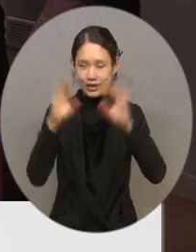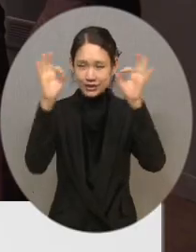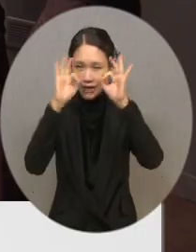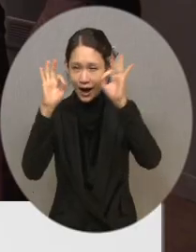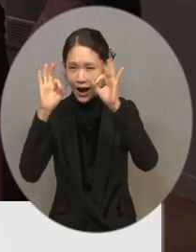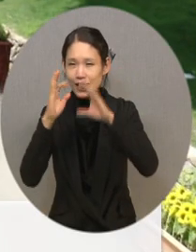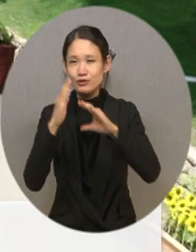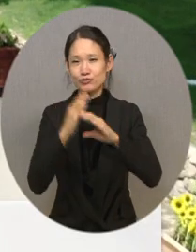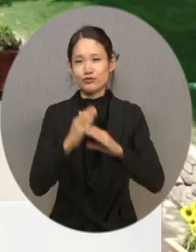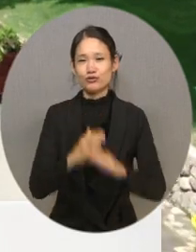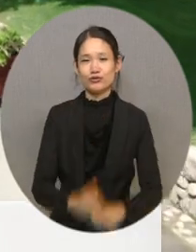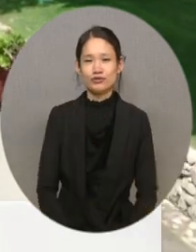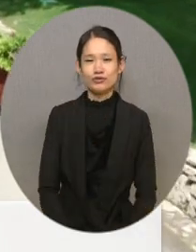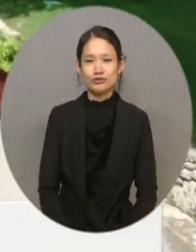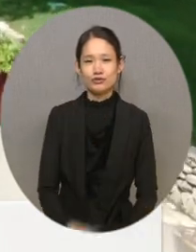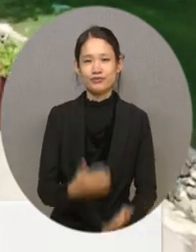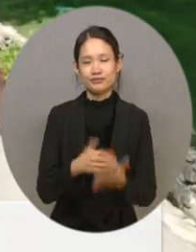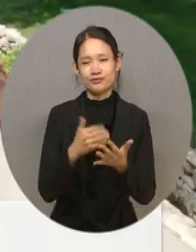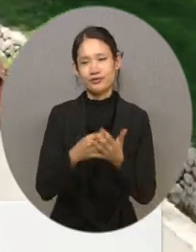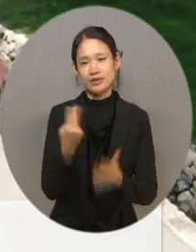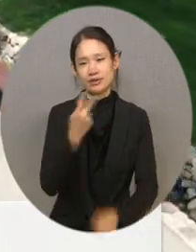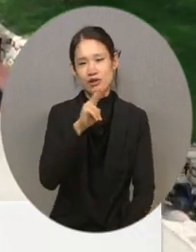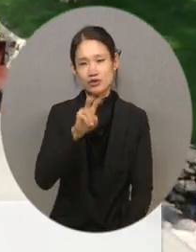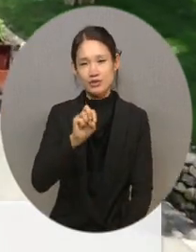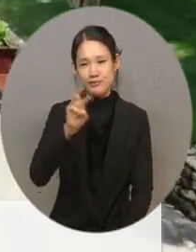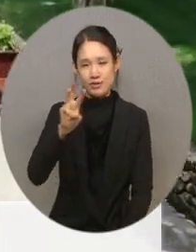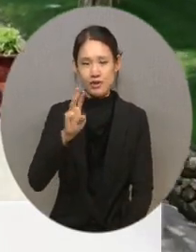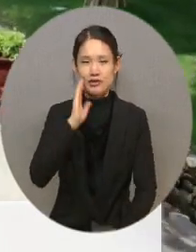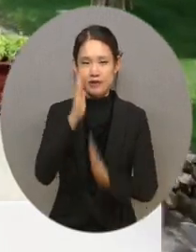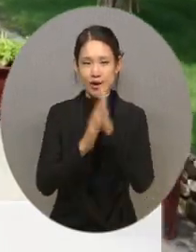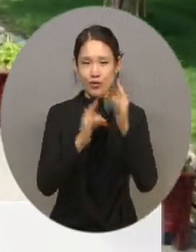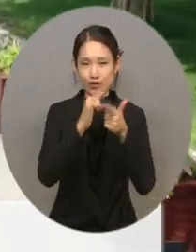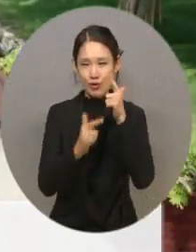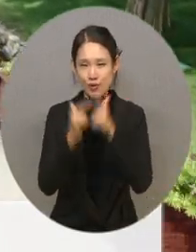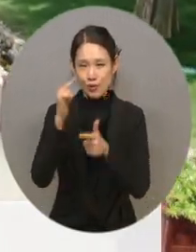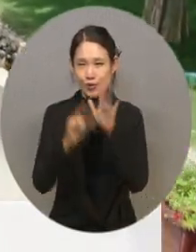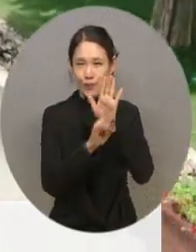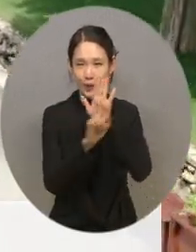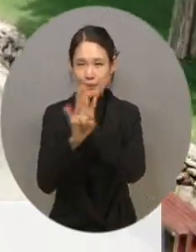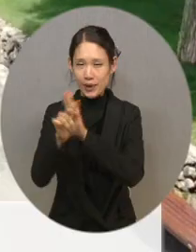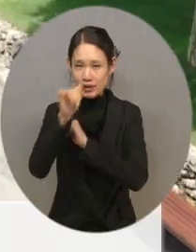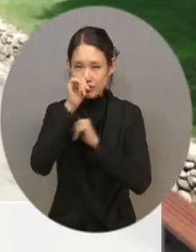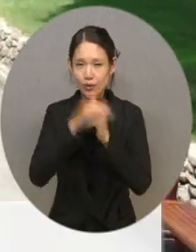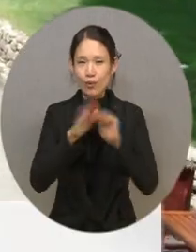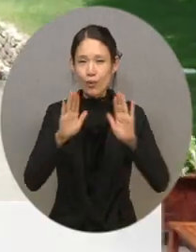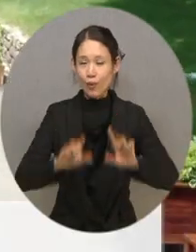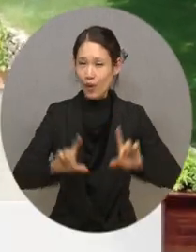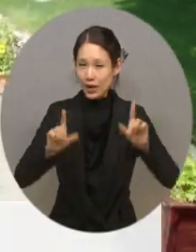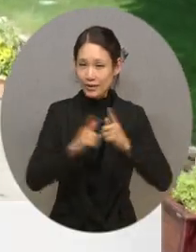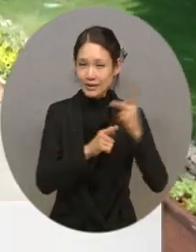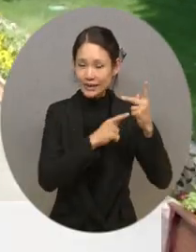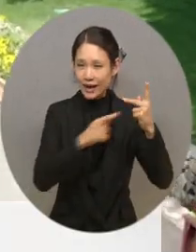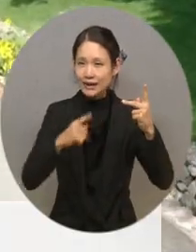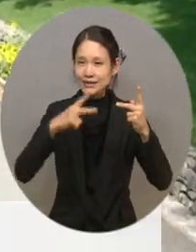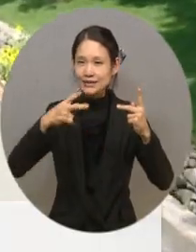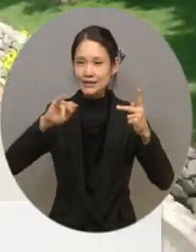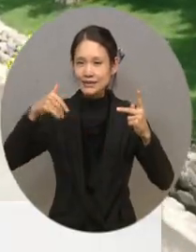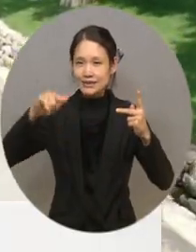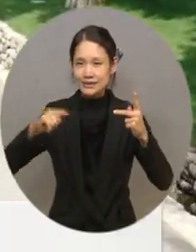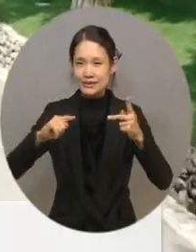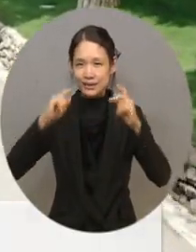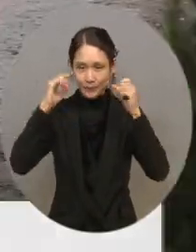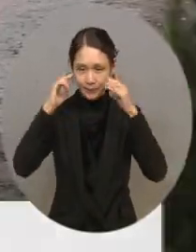모색했습니다. 지난 2023년이 정원 박람회의 해였다면 올해는 K-디즈니를 준비하는 시간이 될